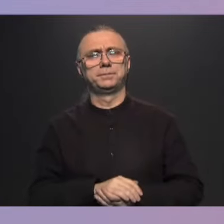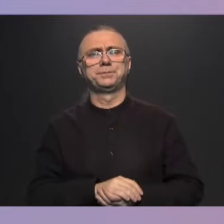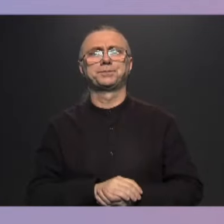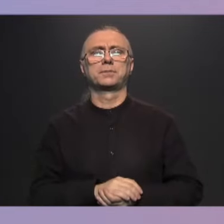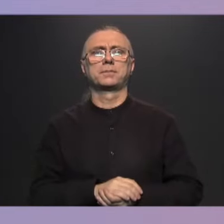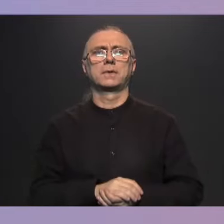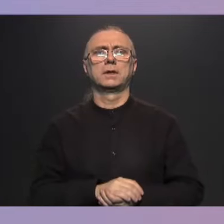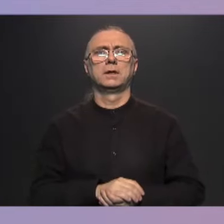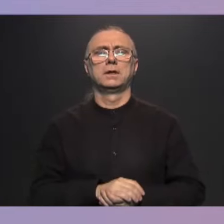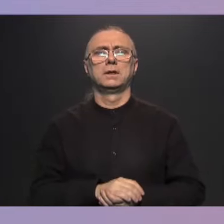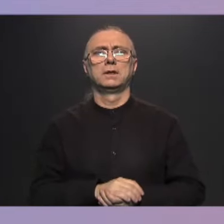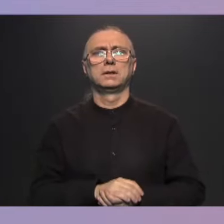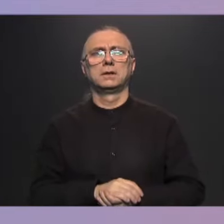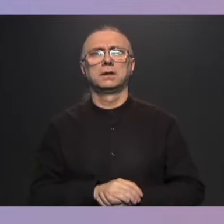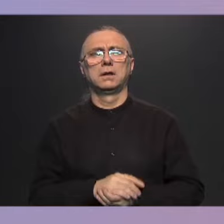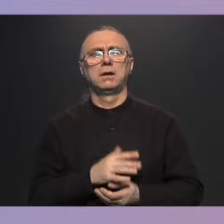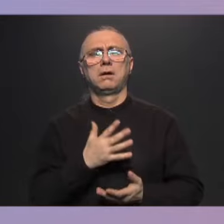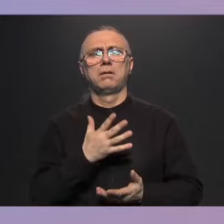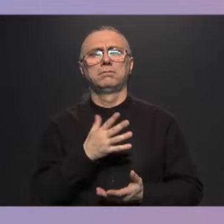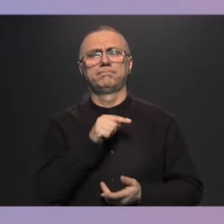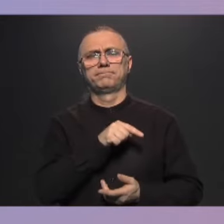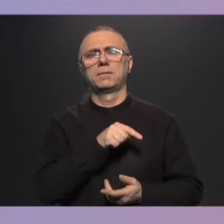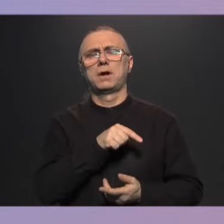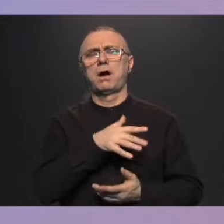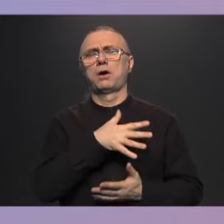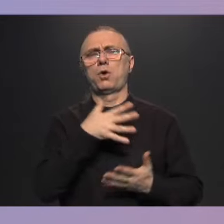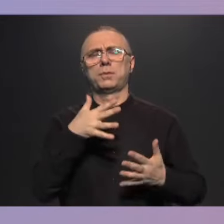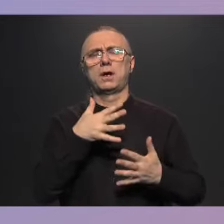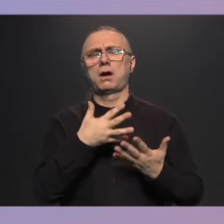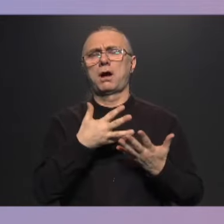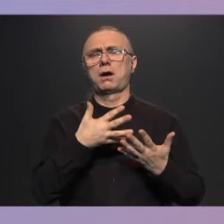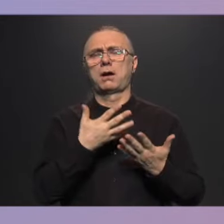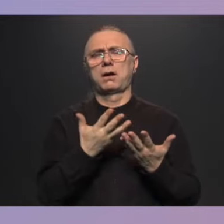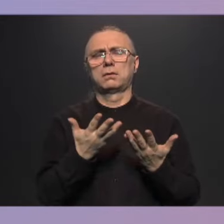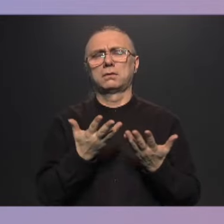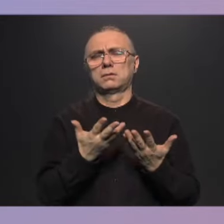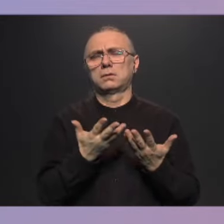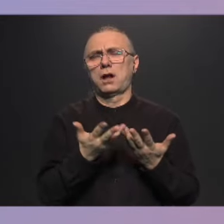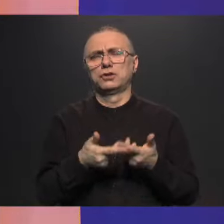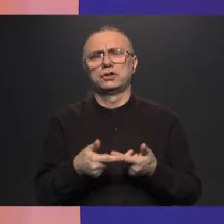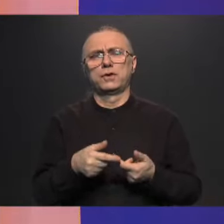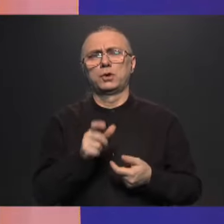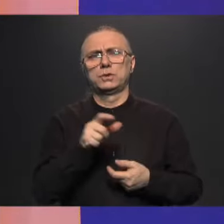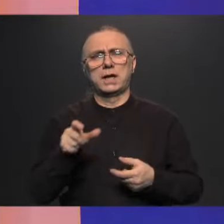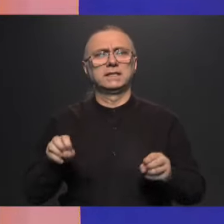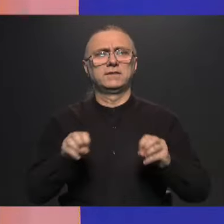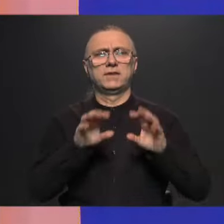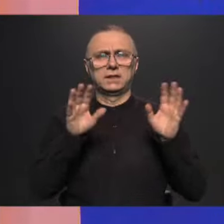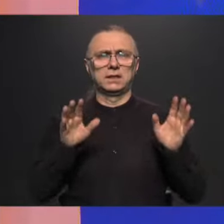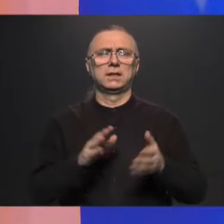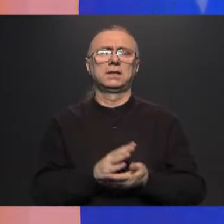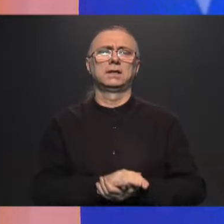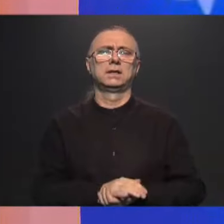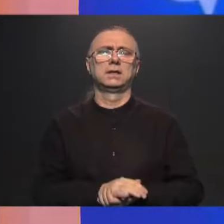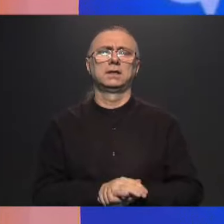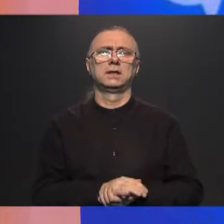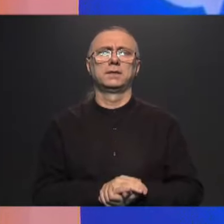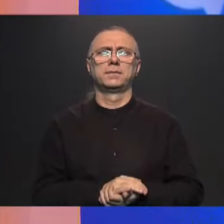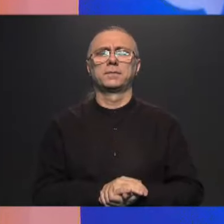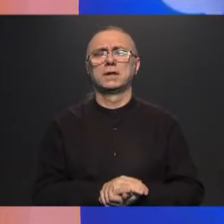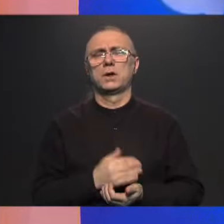могиле. Огромное количество людей, святых, которые просто, может быть, не описано, но они есть, и я абсолютно в